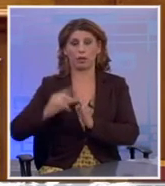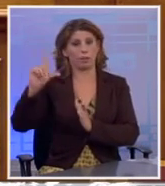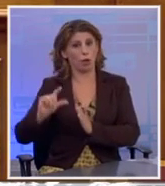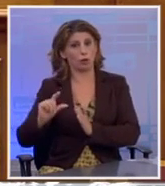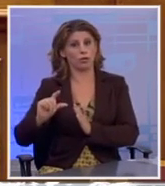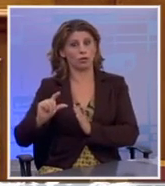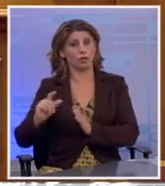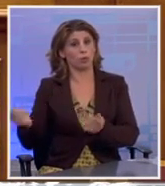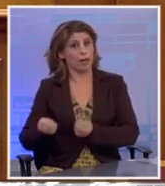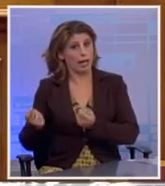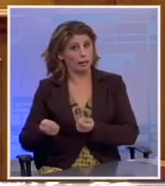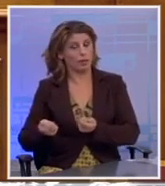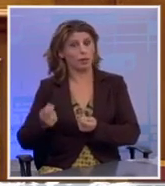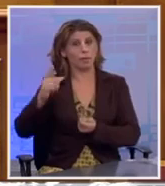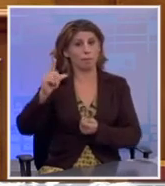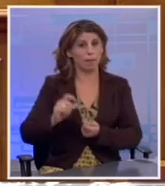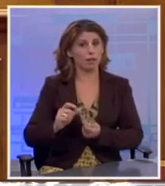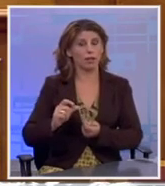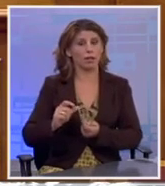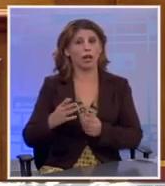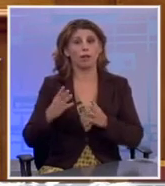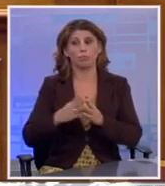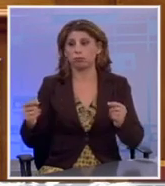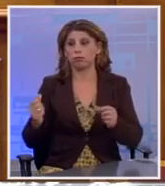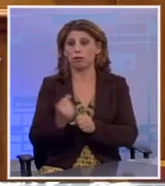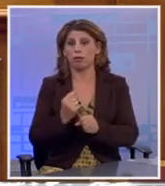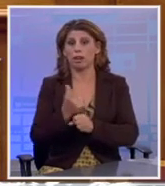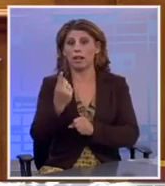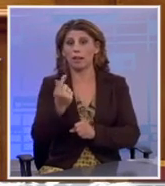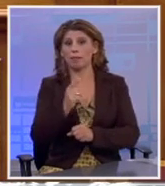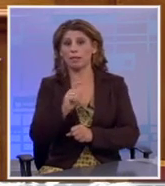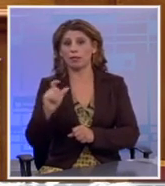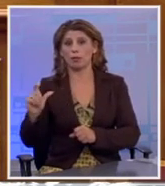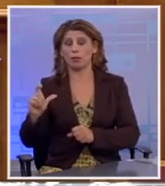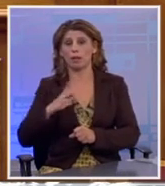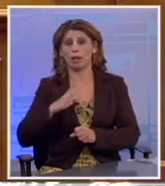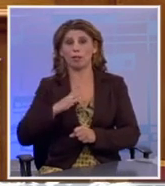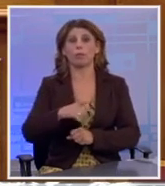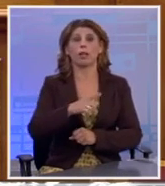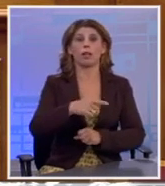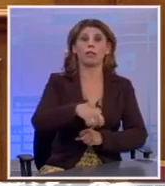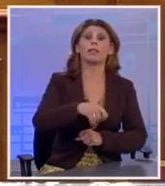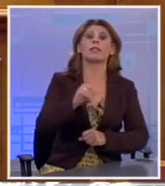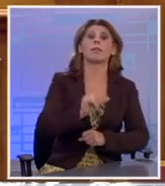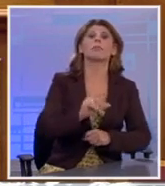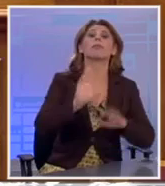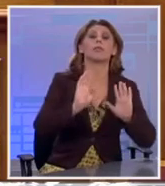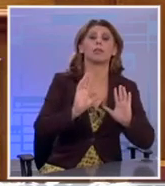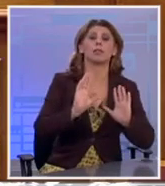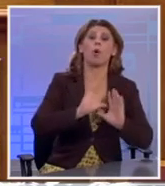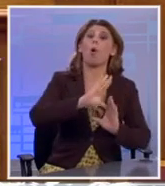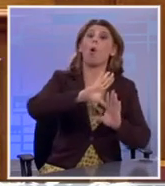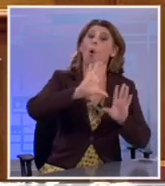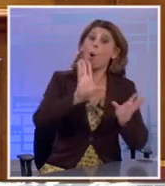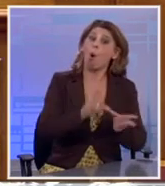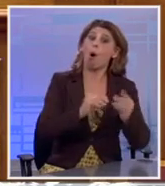το μισθό του εργάτη, χάνει τη δουλειά του 1,5 εκατομμύριο κόσμο. Και οι δικαστές δεν πρέπει να χάσουν τίποτα, πρέπει να πάρουν όλα όσα